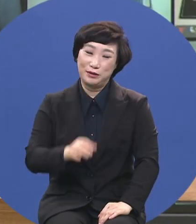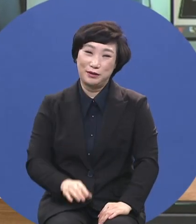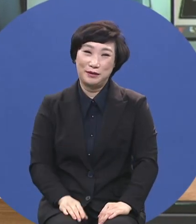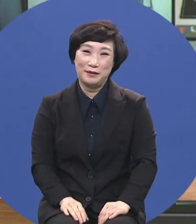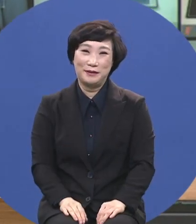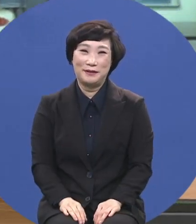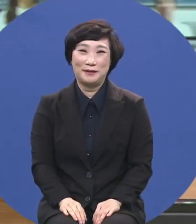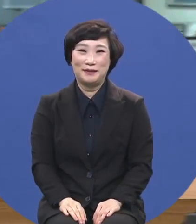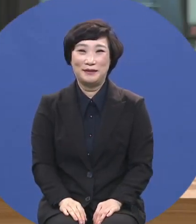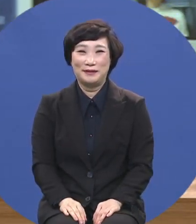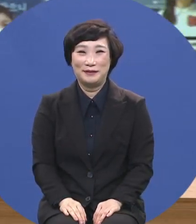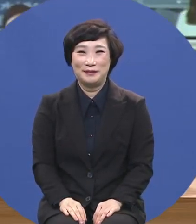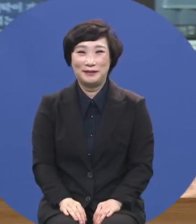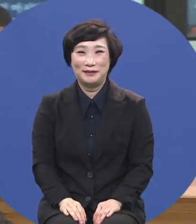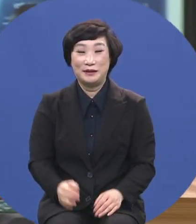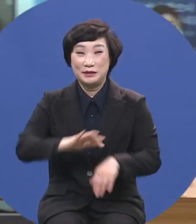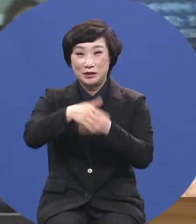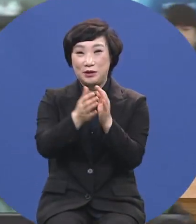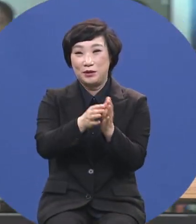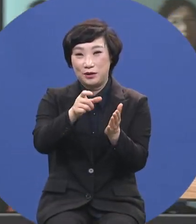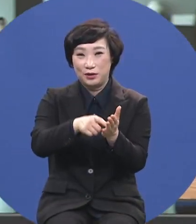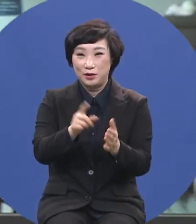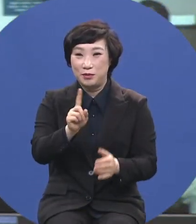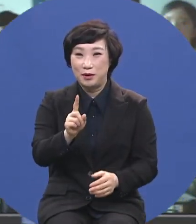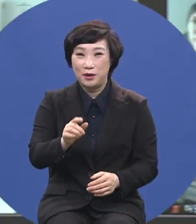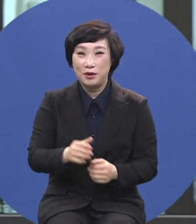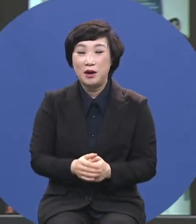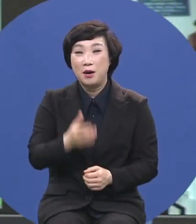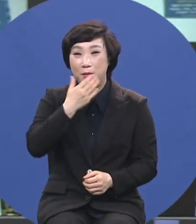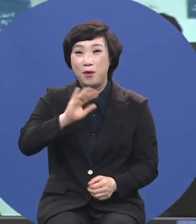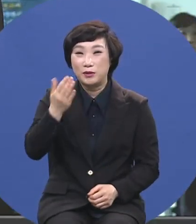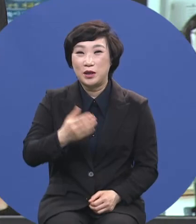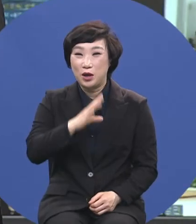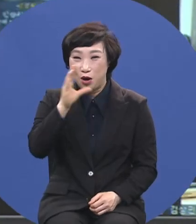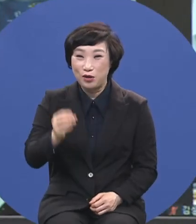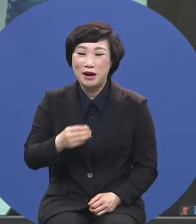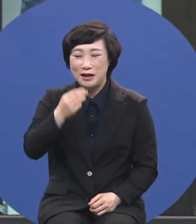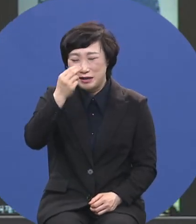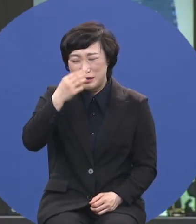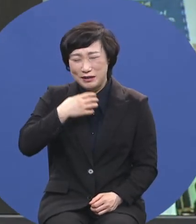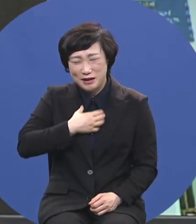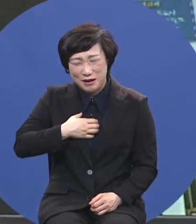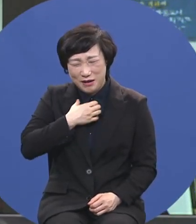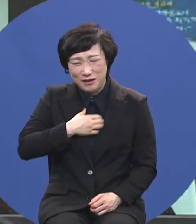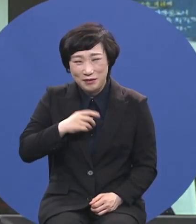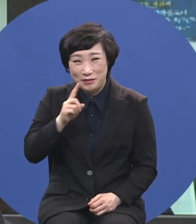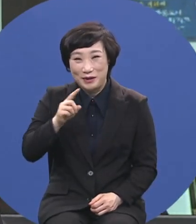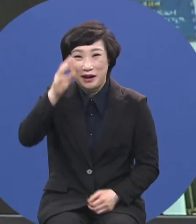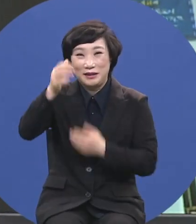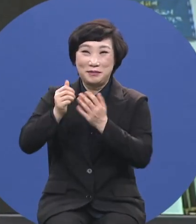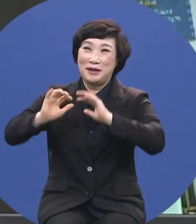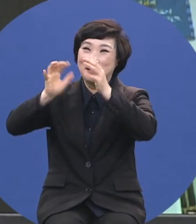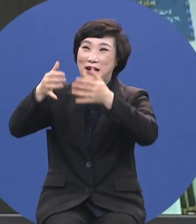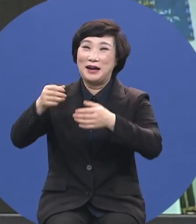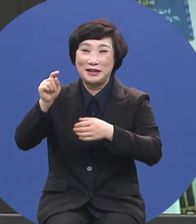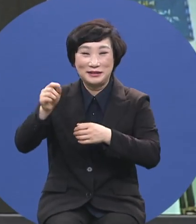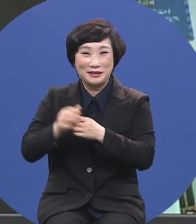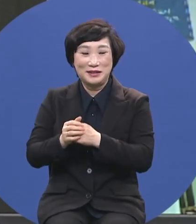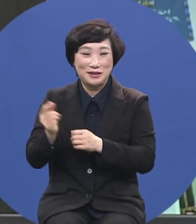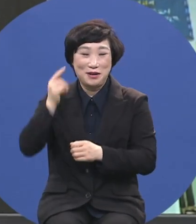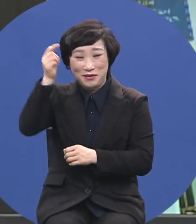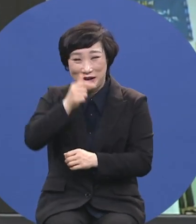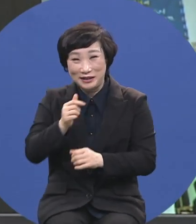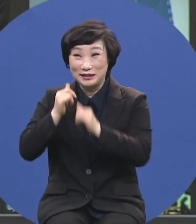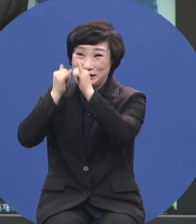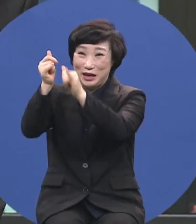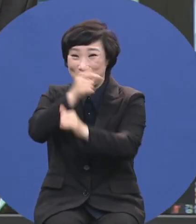네. 성경에 뭐라고 그랬어요? 이 복된 거룩한 근심은 하나님의 나라에 얼마나